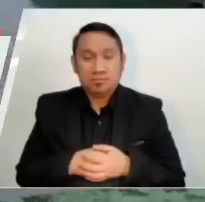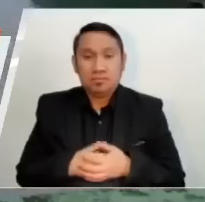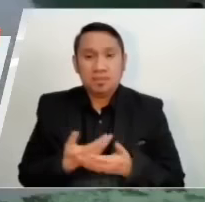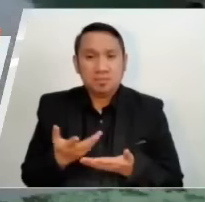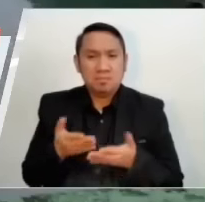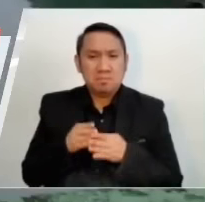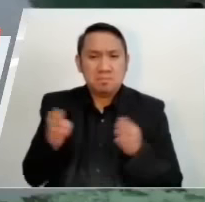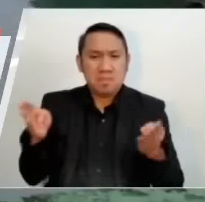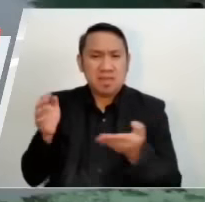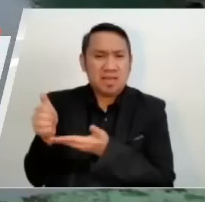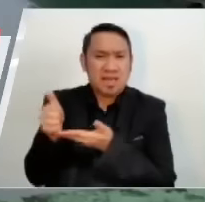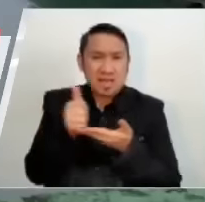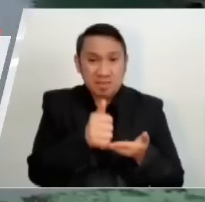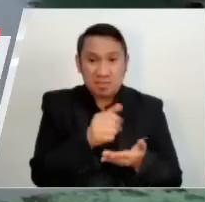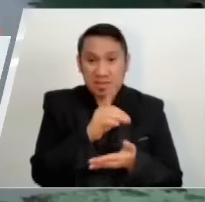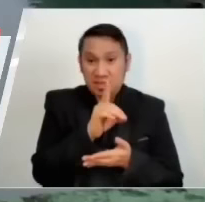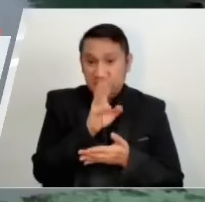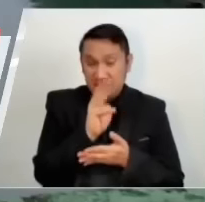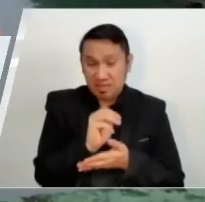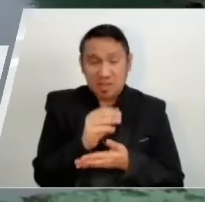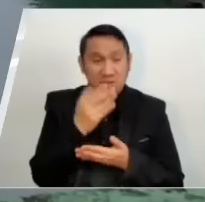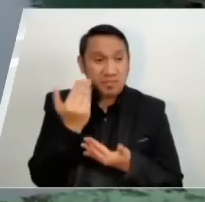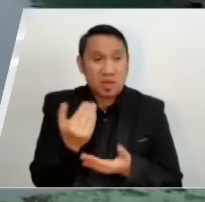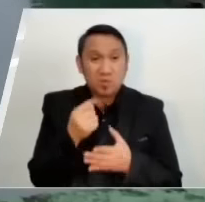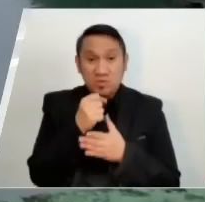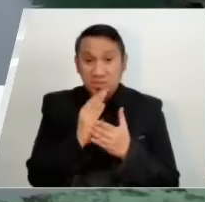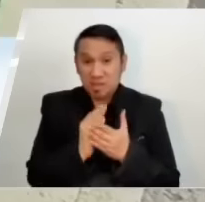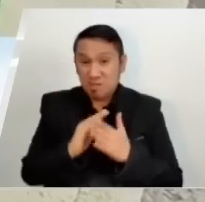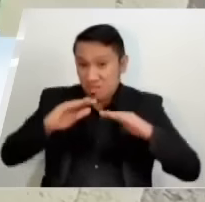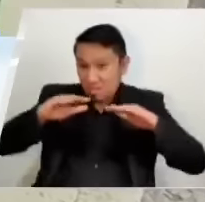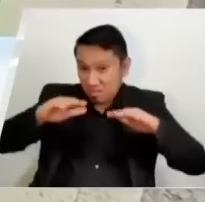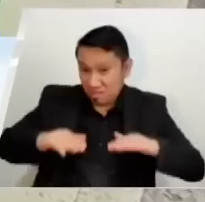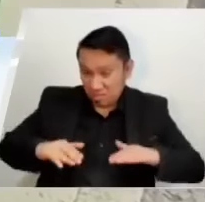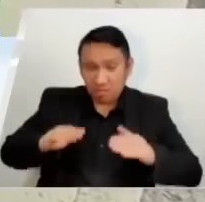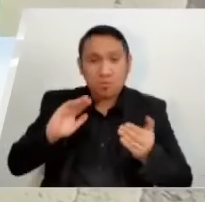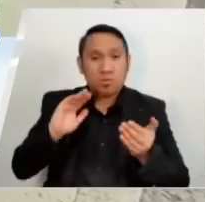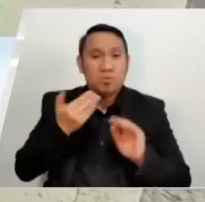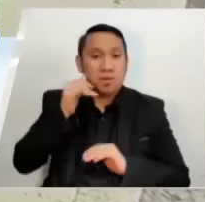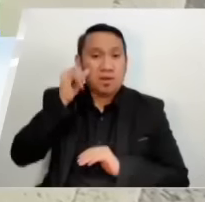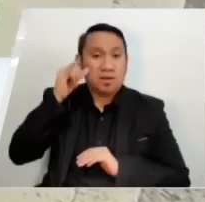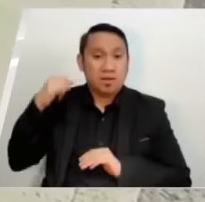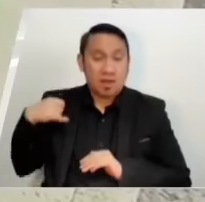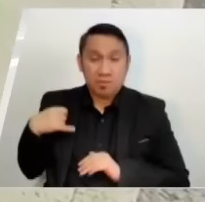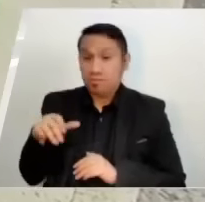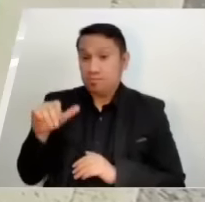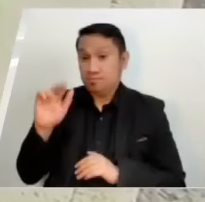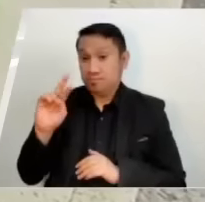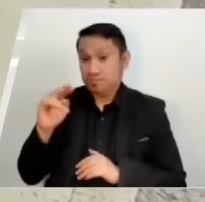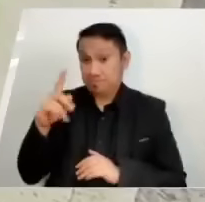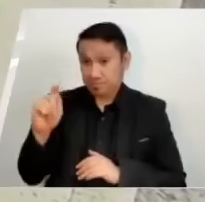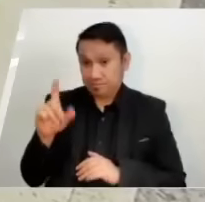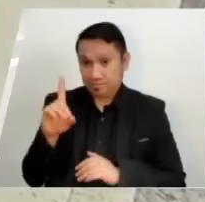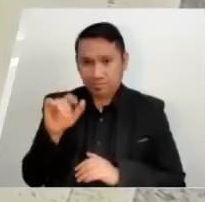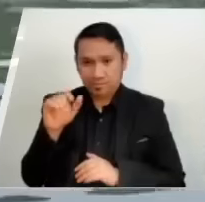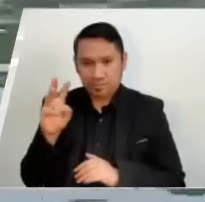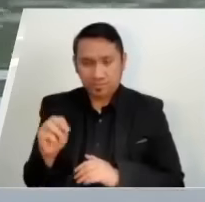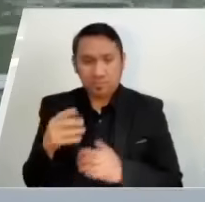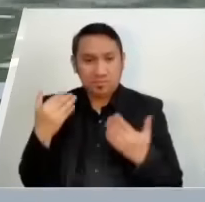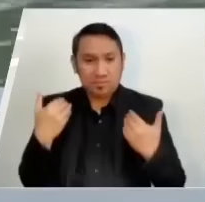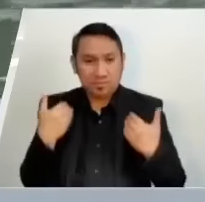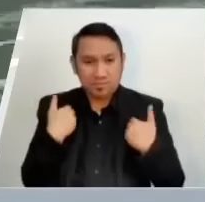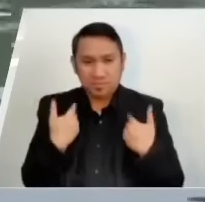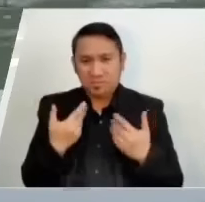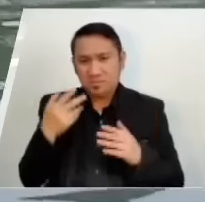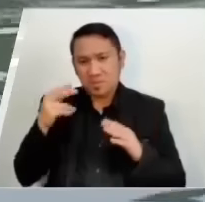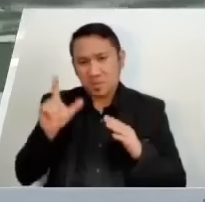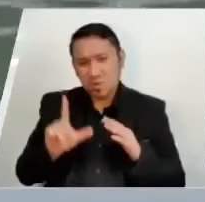na ang ilan ay bumaba ang level ng tubig kumpara kahapon. Ang Angat Dam, halimbawa, mababa sa normal na level ang tubig